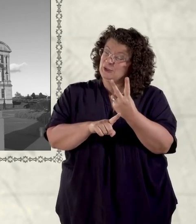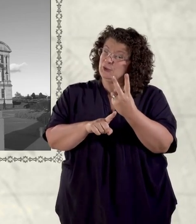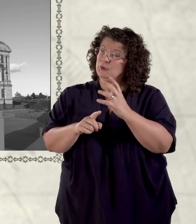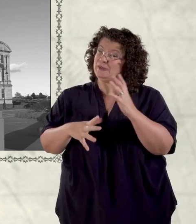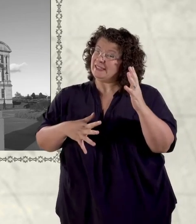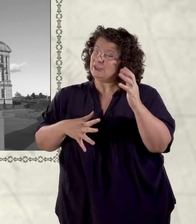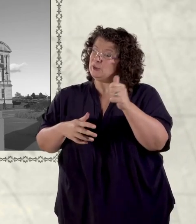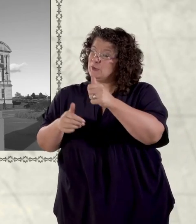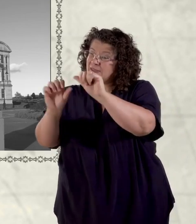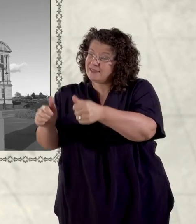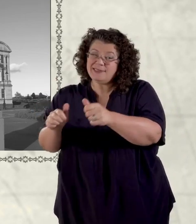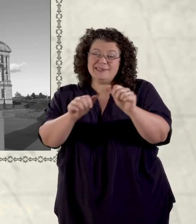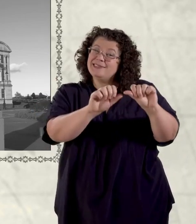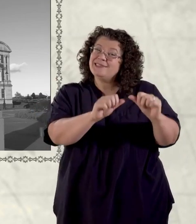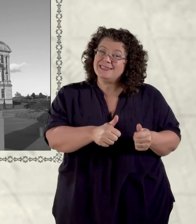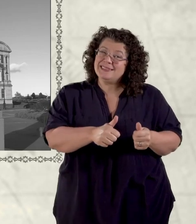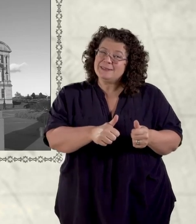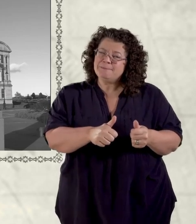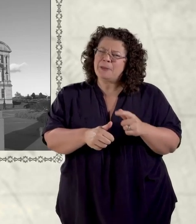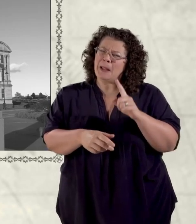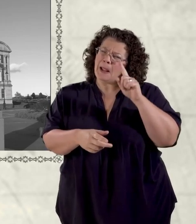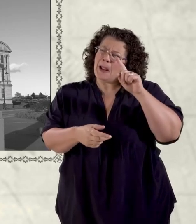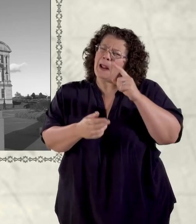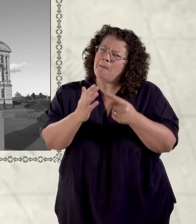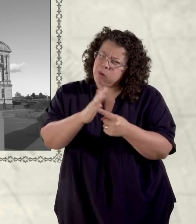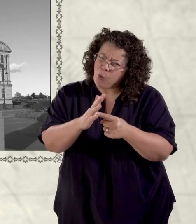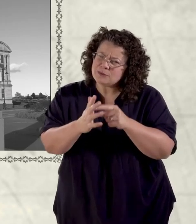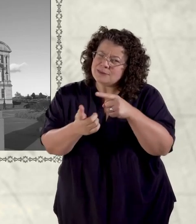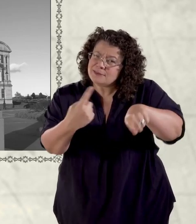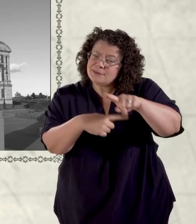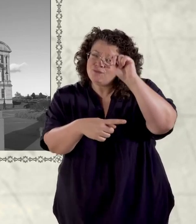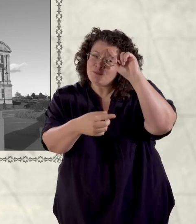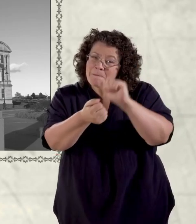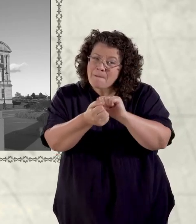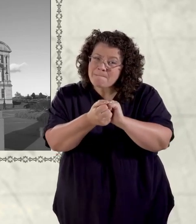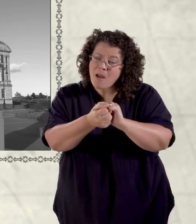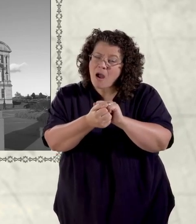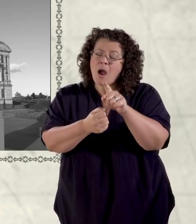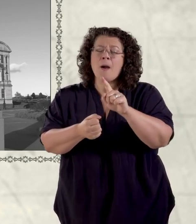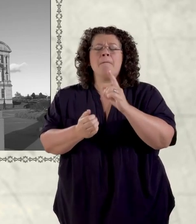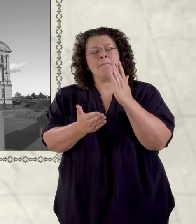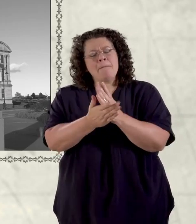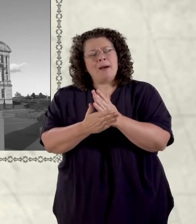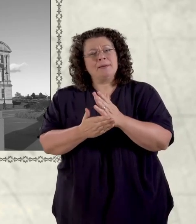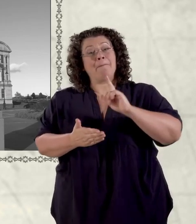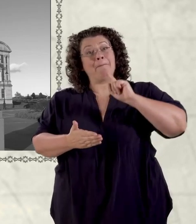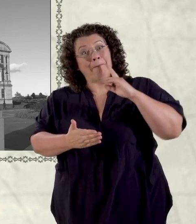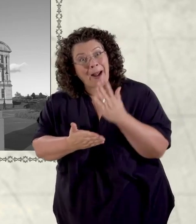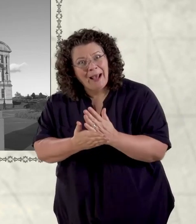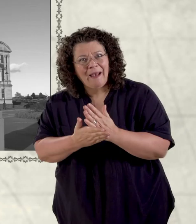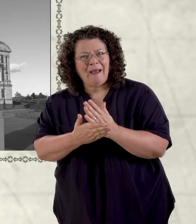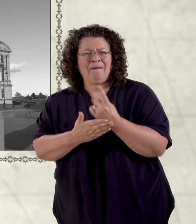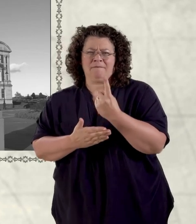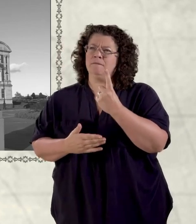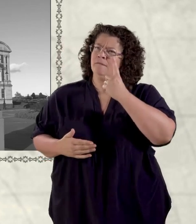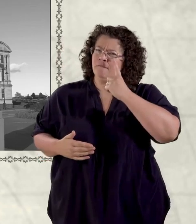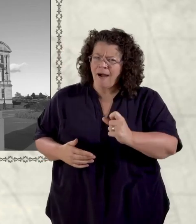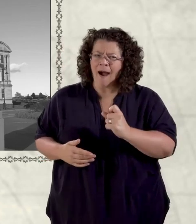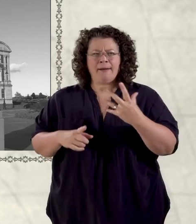A mae'n bwysig i chi gyd i gofio. Mae rhaid i chi gredi yn eich gallu i lwyddo.